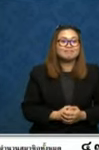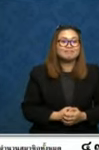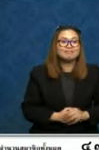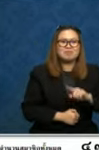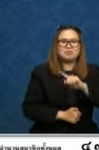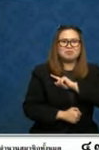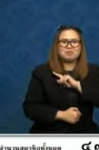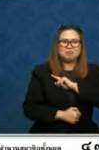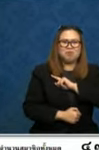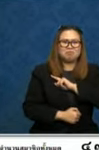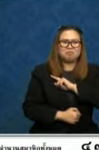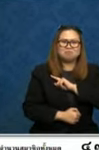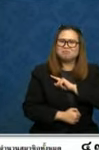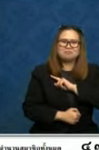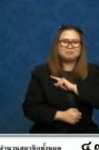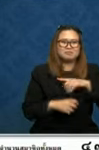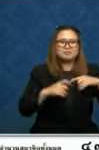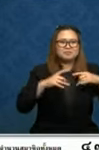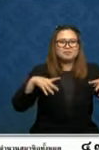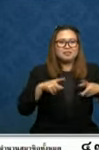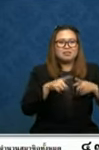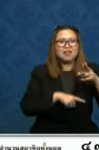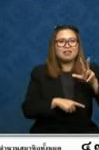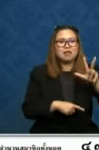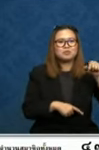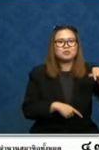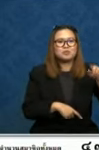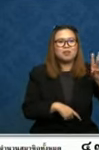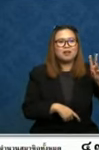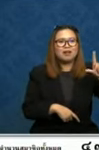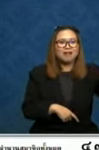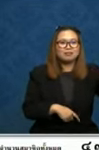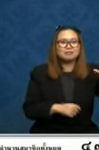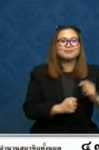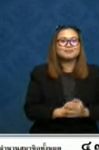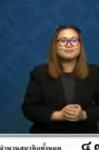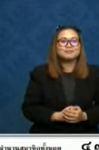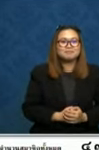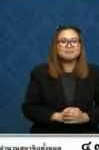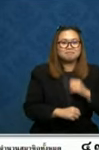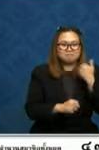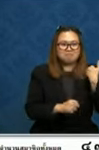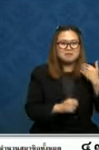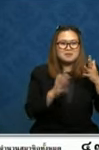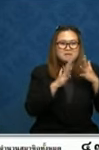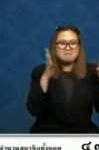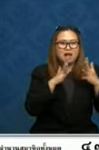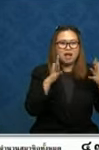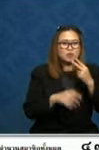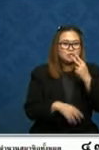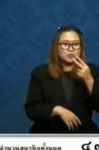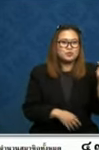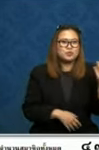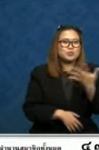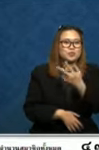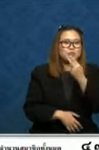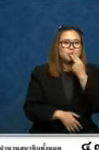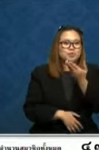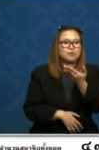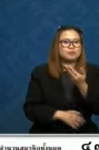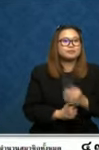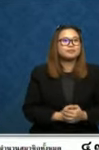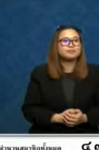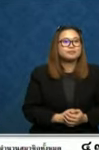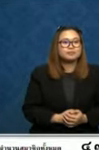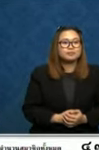ครับที่ทางกรรมาธิการตัดไป 3.6 ล้านนะครับแต่ผมเชื่อว่าน่าจะมีมากกว่านี้ครับขอสไลด์ตัดไปนะครับที่กรรม